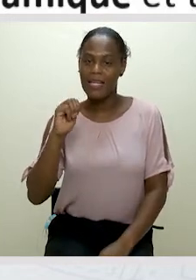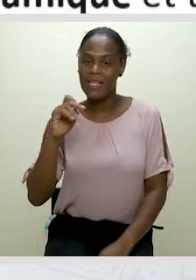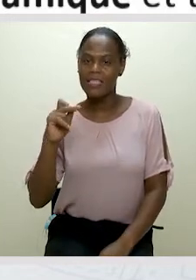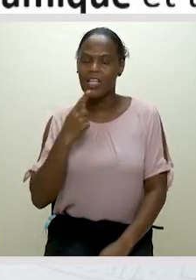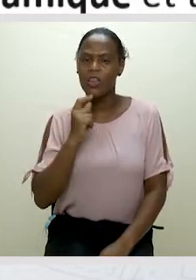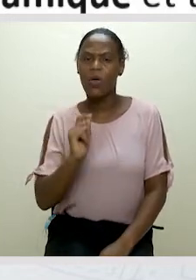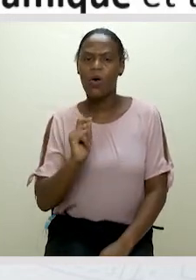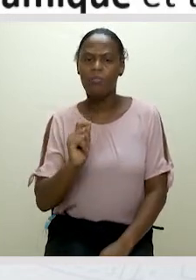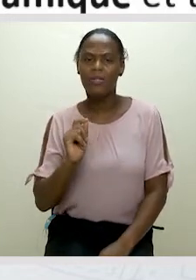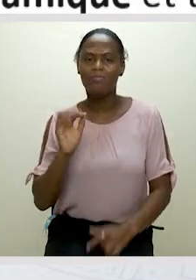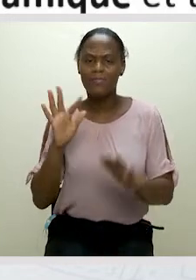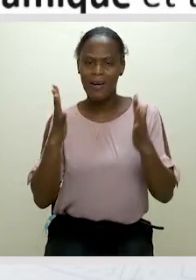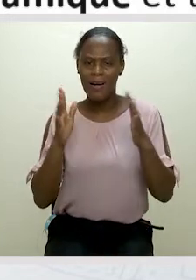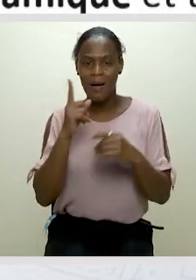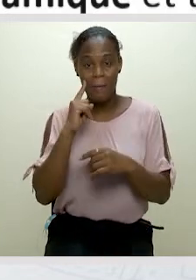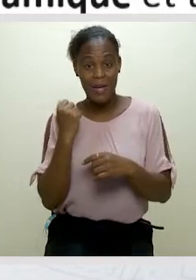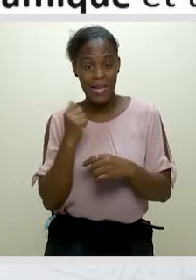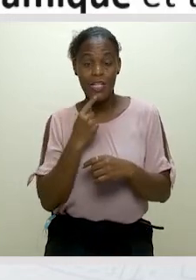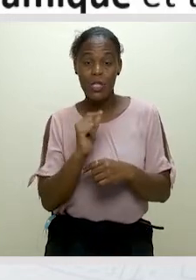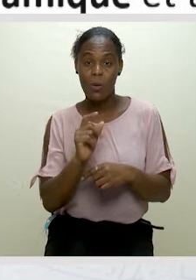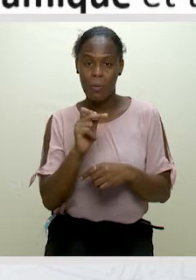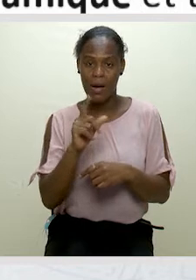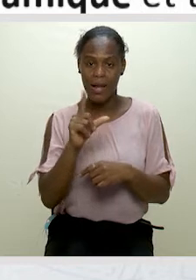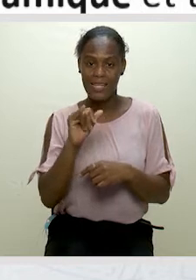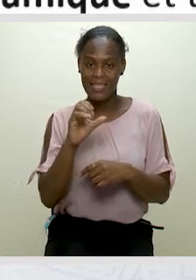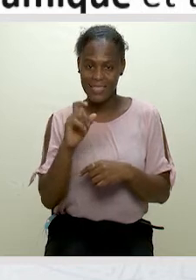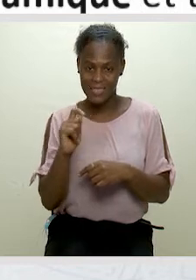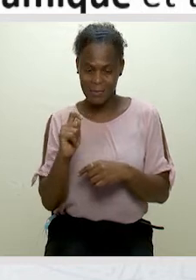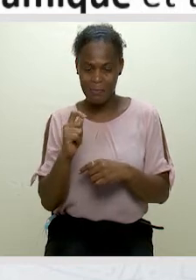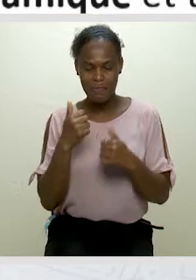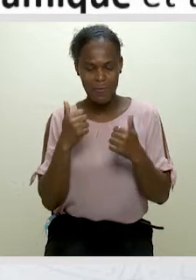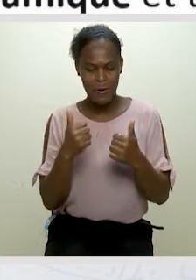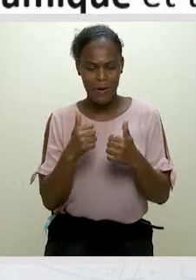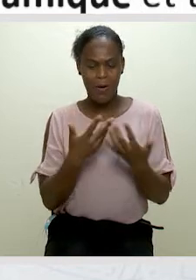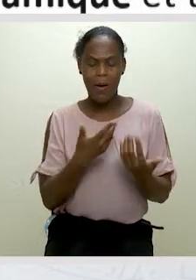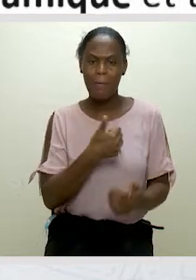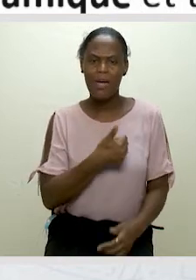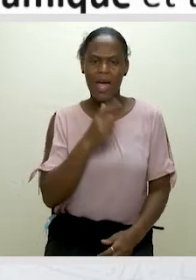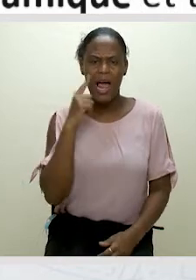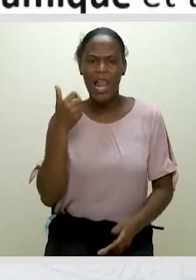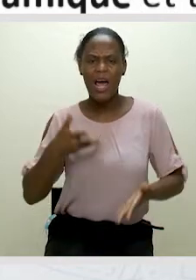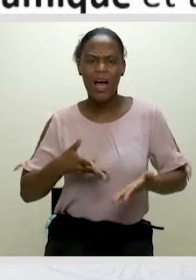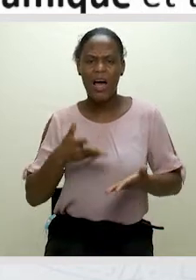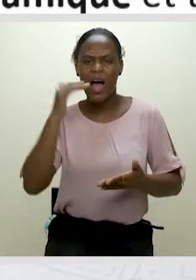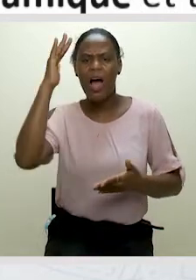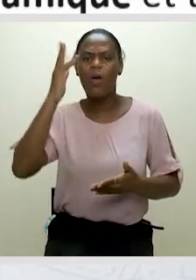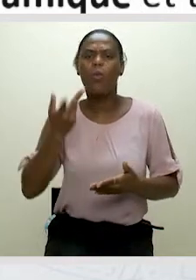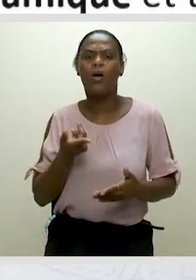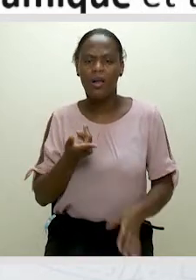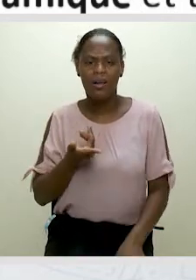Bravo, elle s'appelle Alice. Très bien. Le B, elle a quel âge?